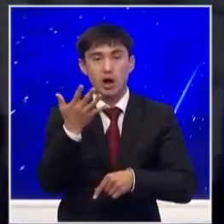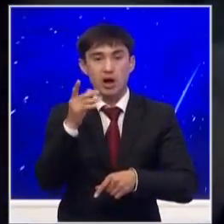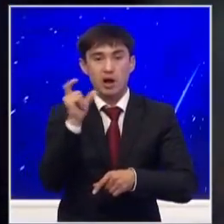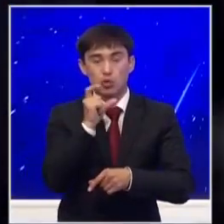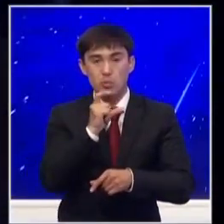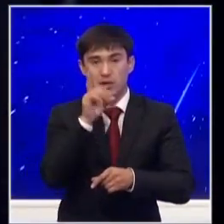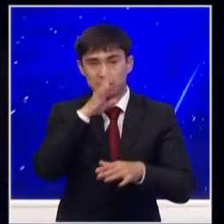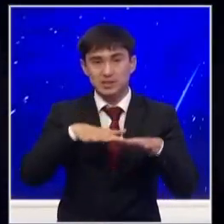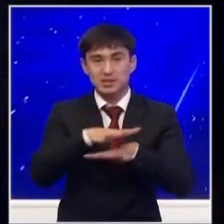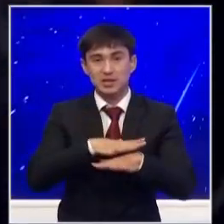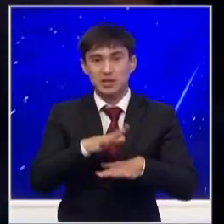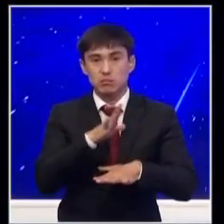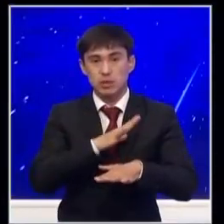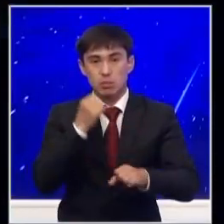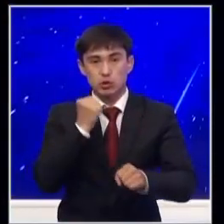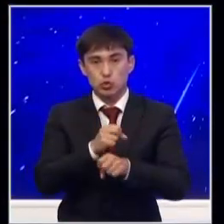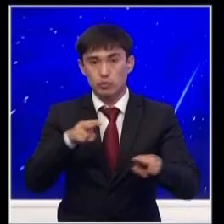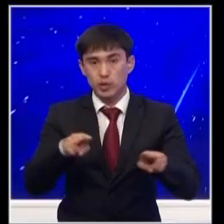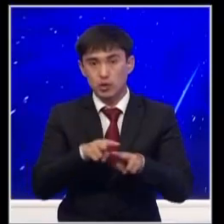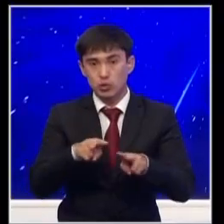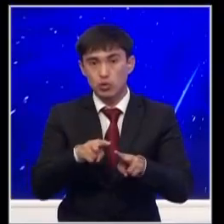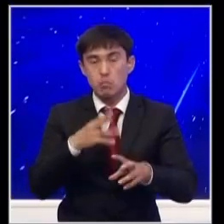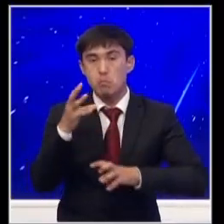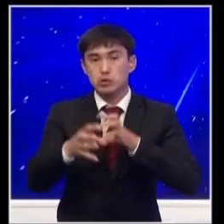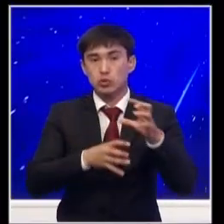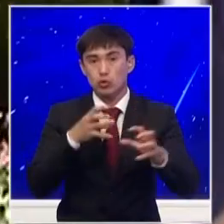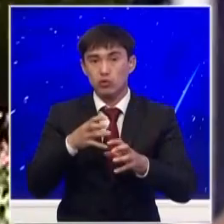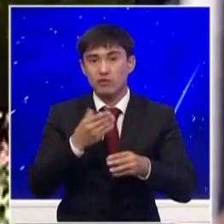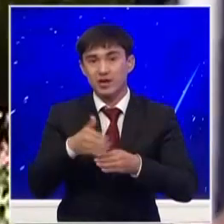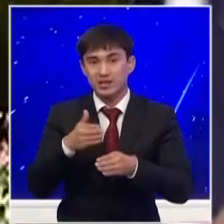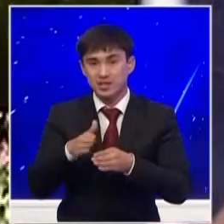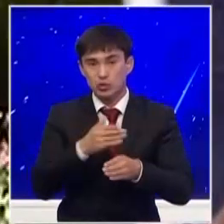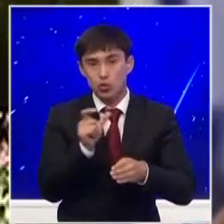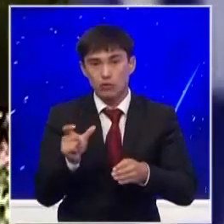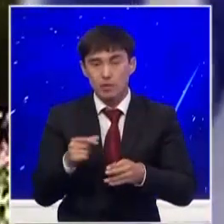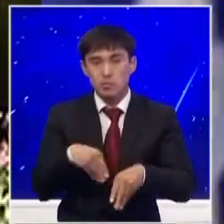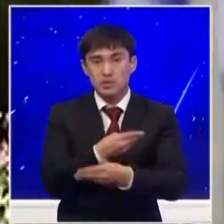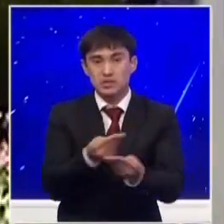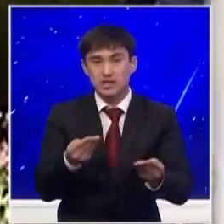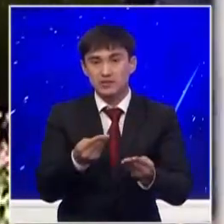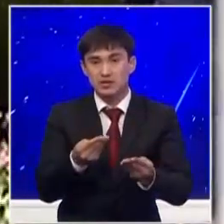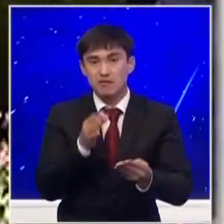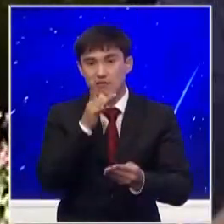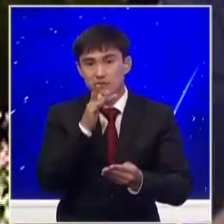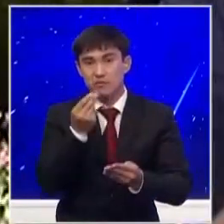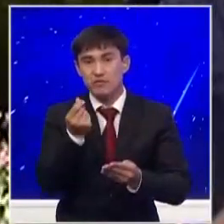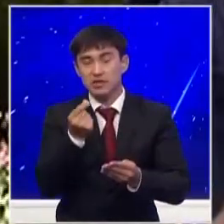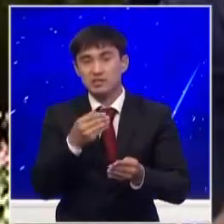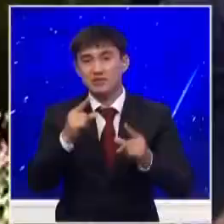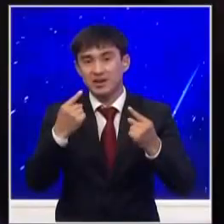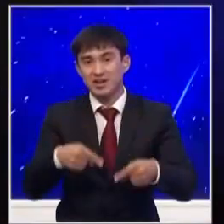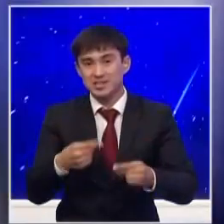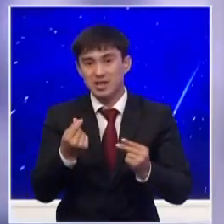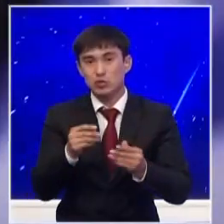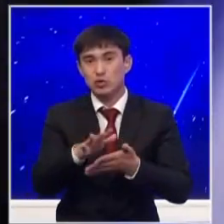страны перестала находиться под строгим надзором и контролем международных кредиторов, предоставивших средства во время финансового кризиса,